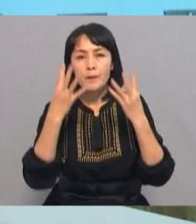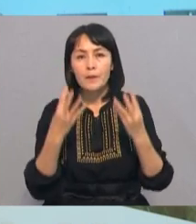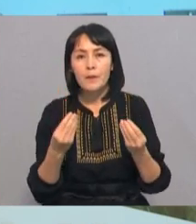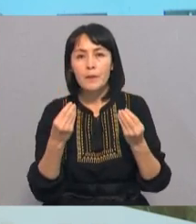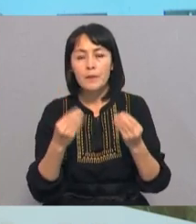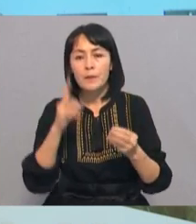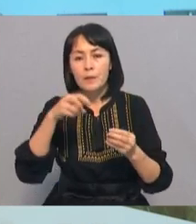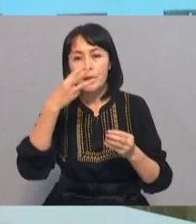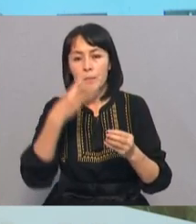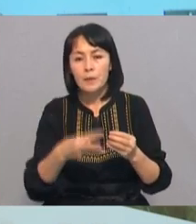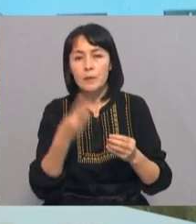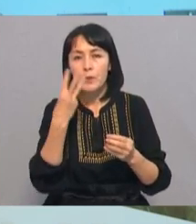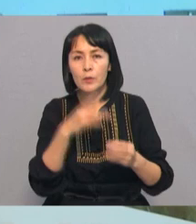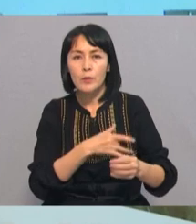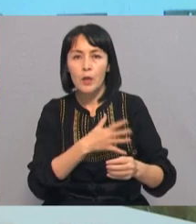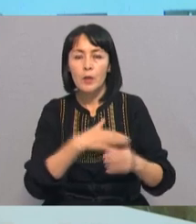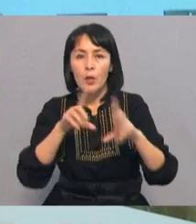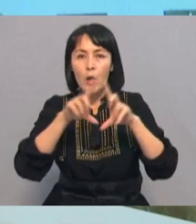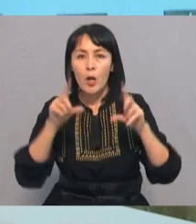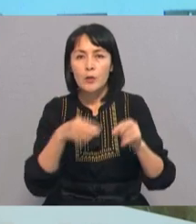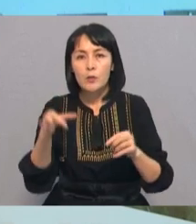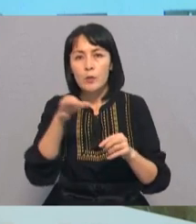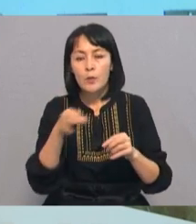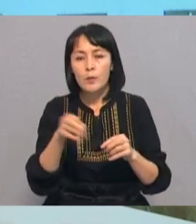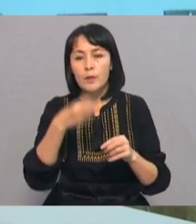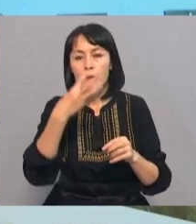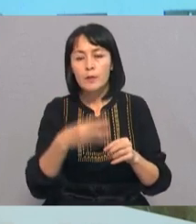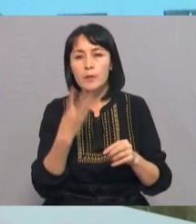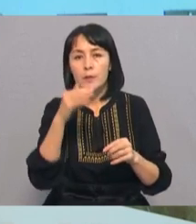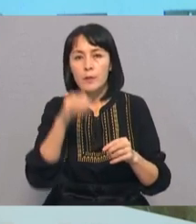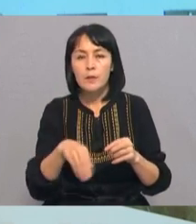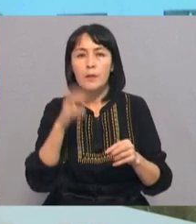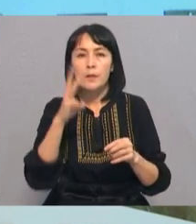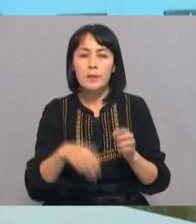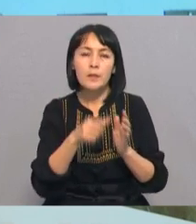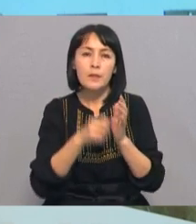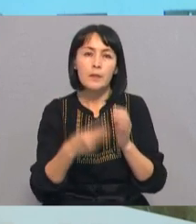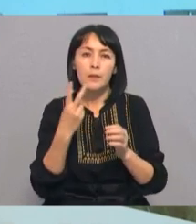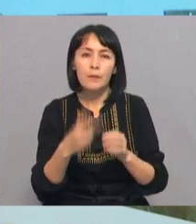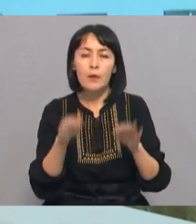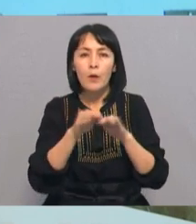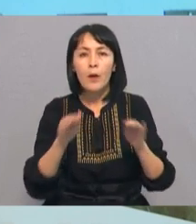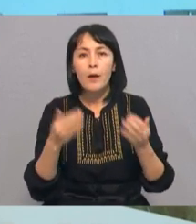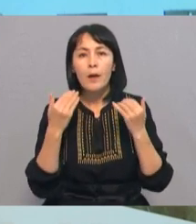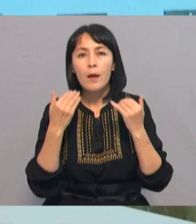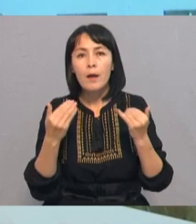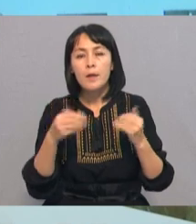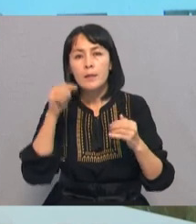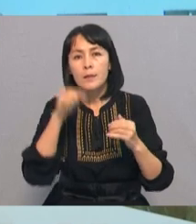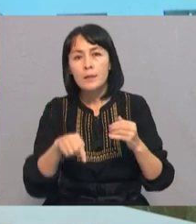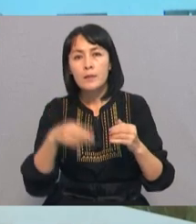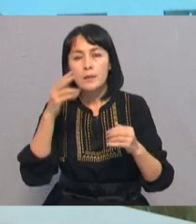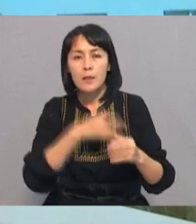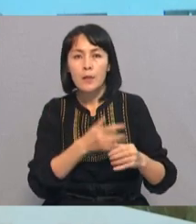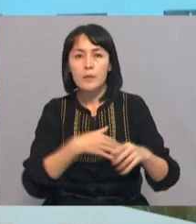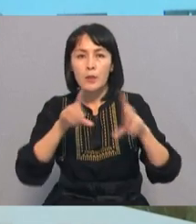день в 133 частных школах области обучаются 34 362 учащихся. Увеличение сети частных